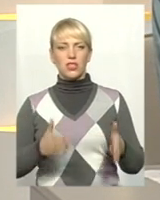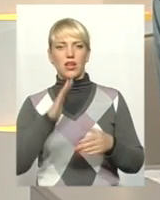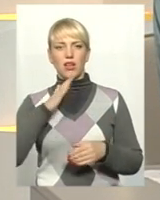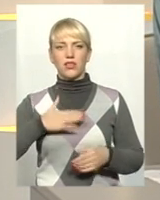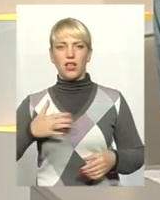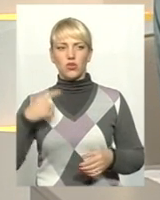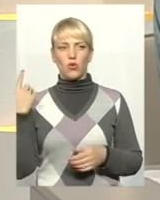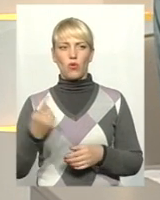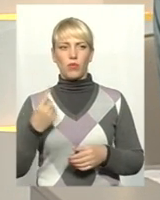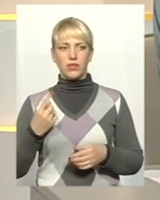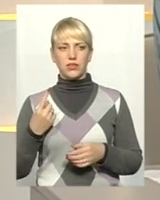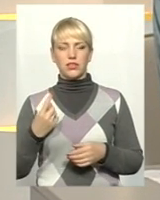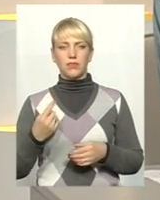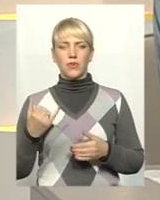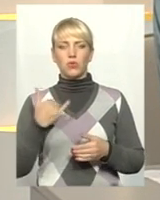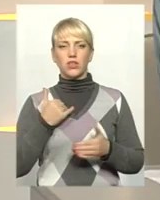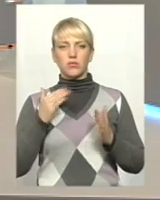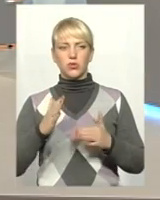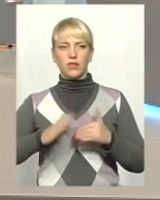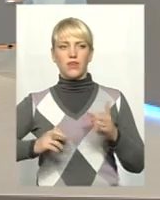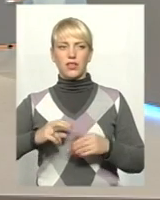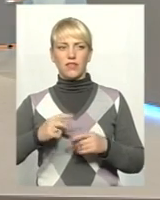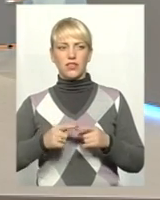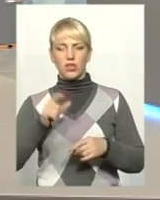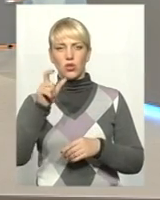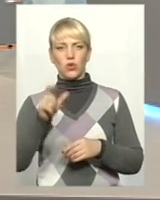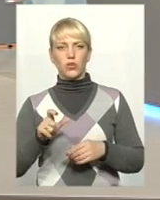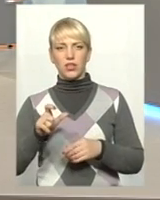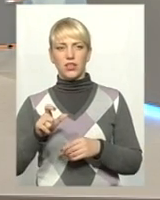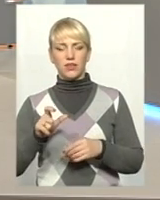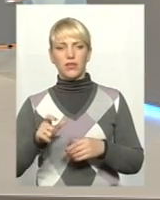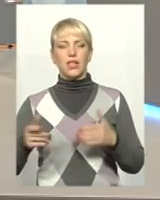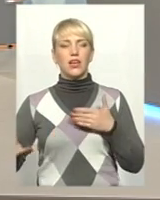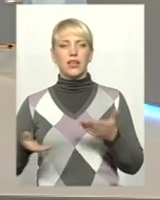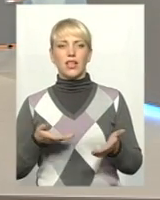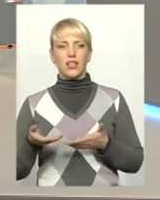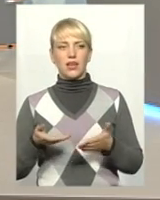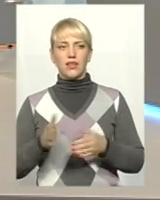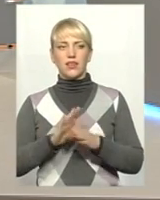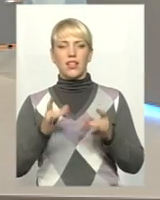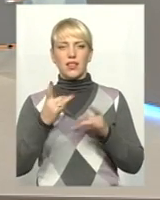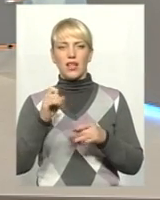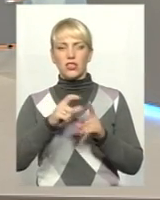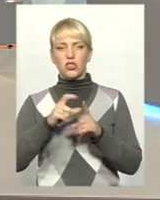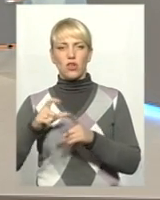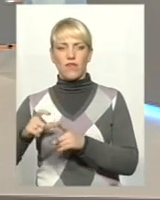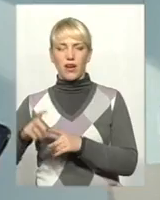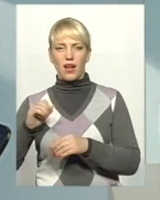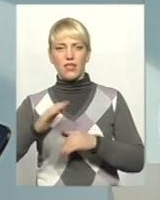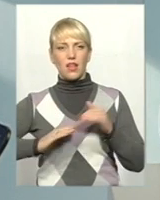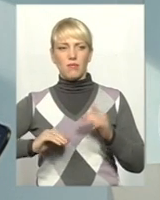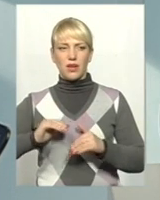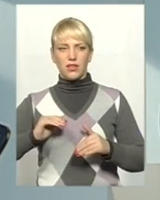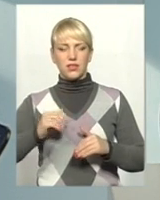області, сьогодні у нас буде фахівець, людина, яка не на словах, а на